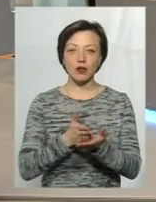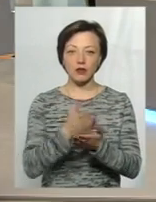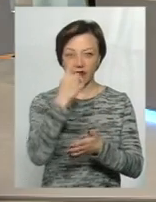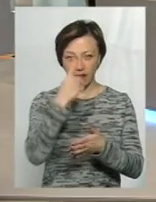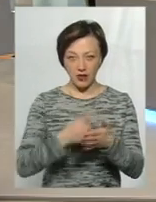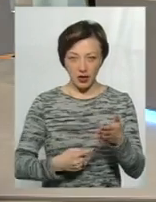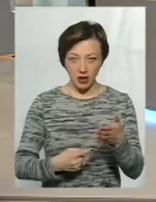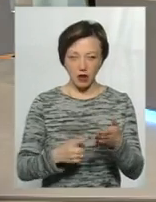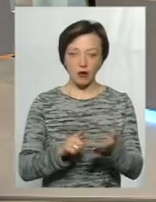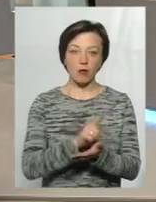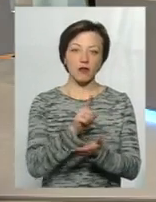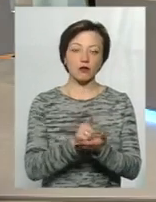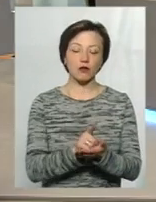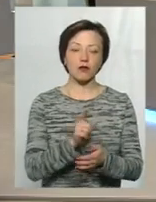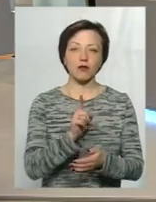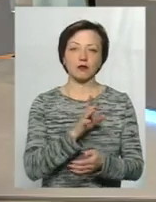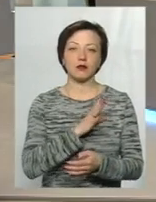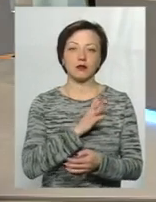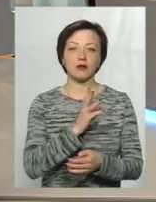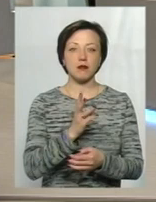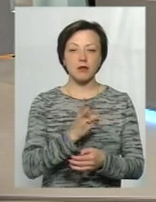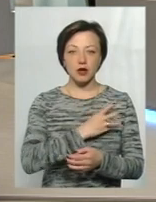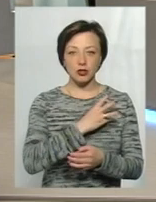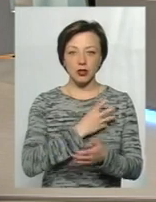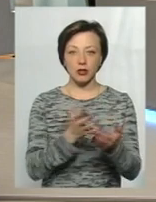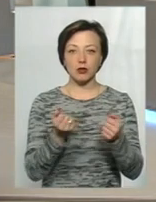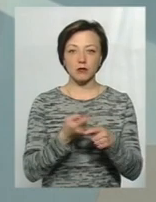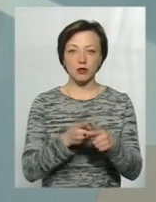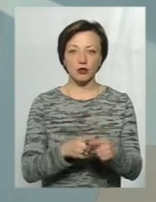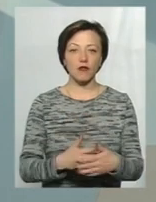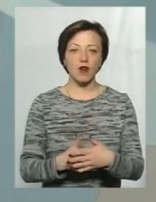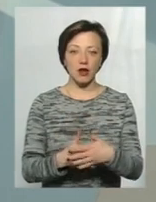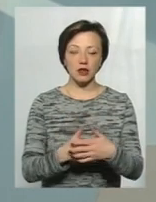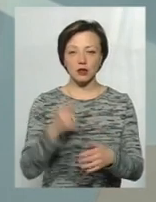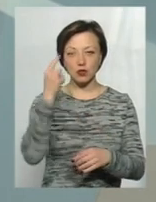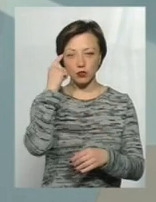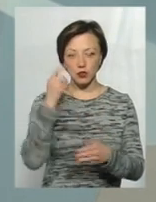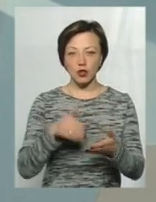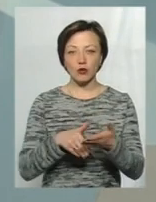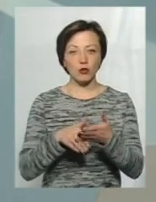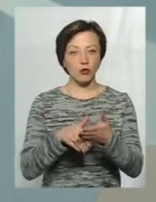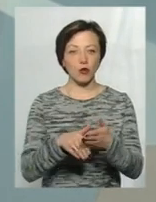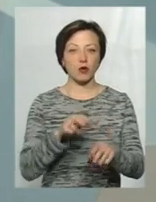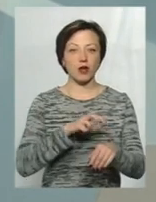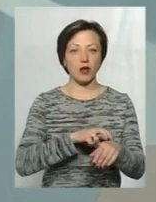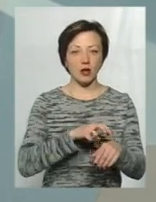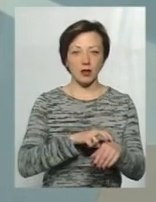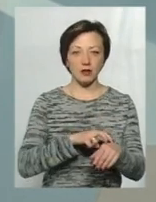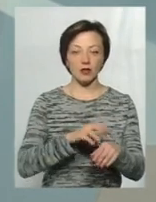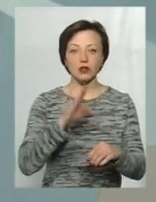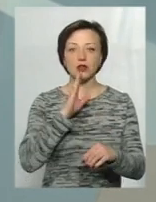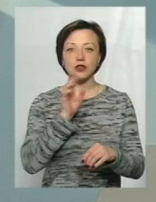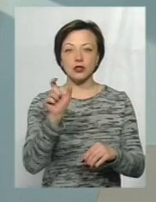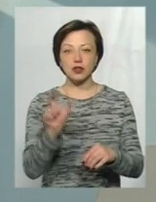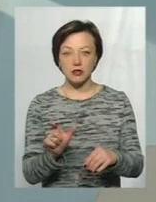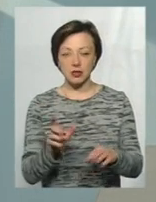те, обов'язково має бути тверде бажання отримати цю вагітність. І тоді, я думаю, за допомогою лікарів, жінки,